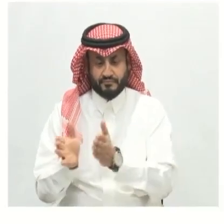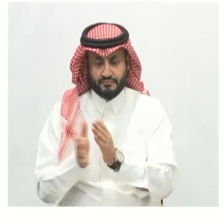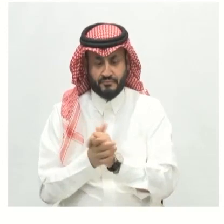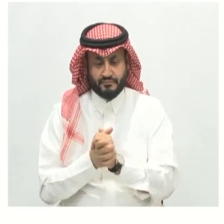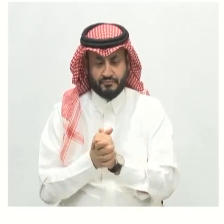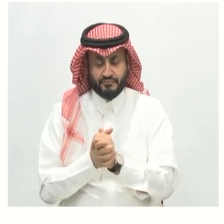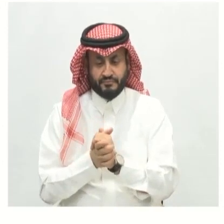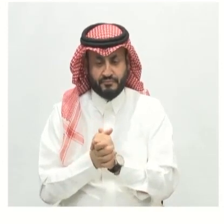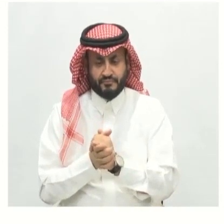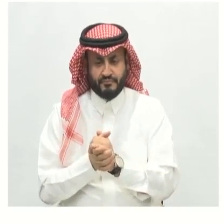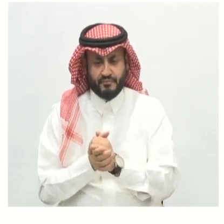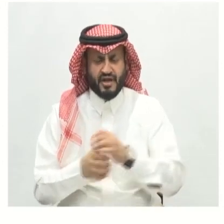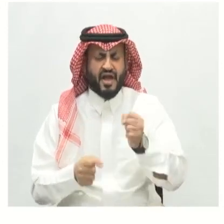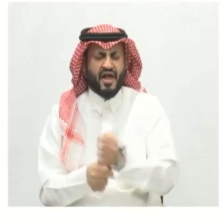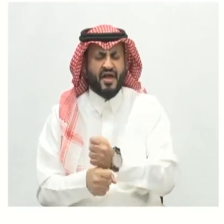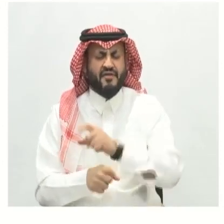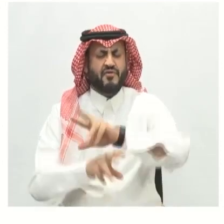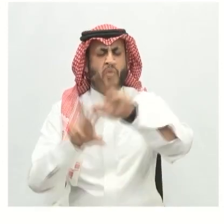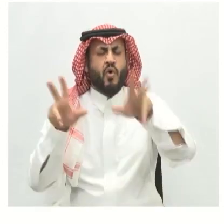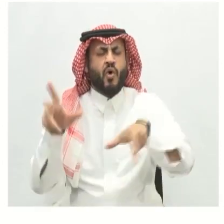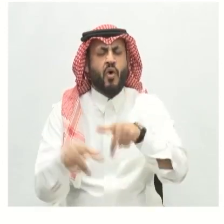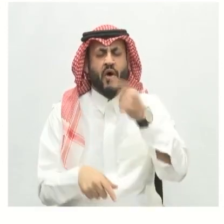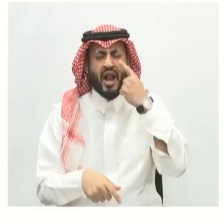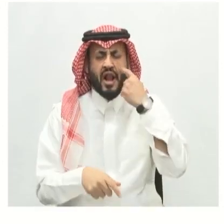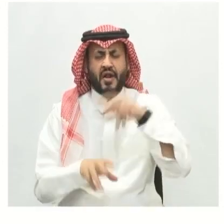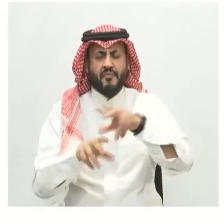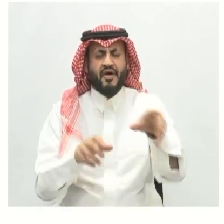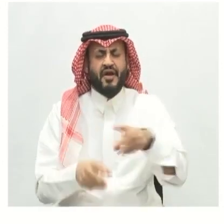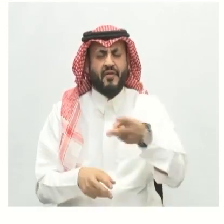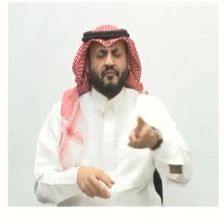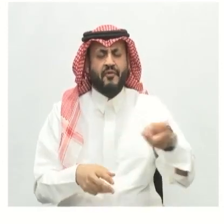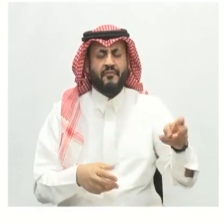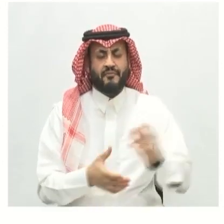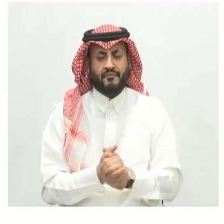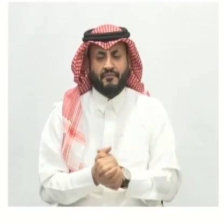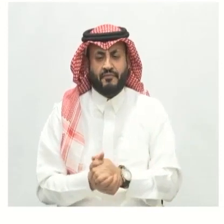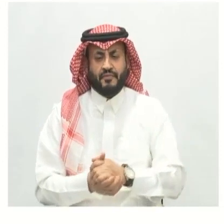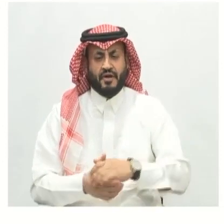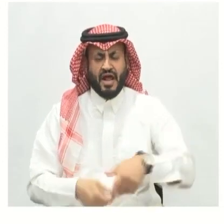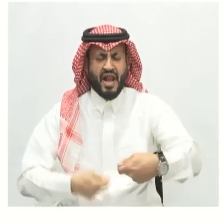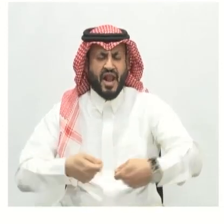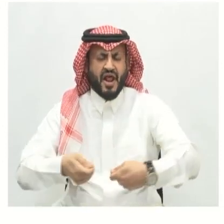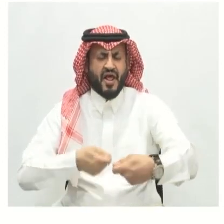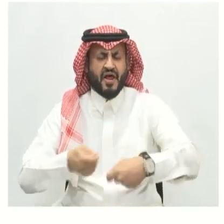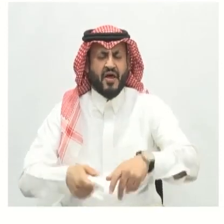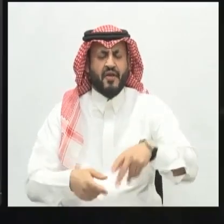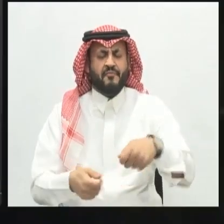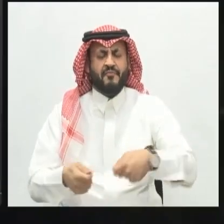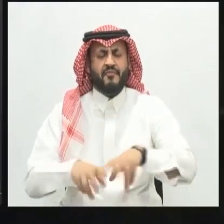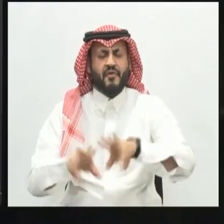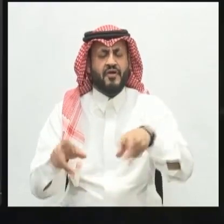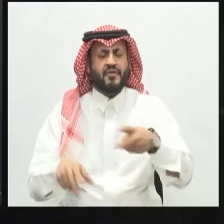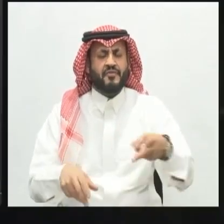والفطانة الحياه المختلفه نتعامل بالذوق في مجالات مختلفه